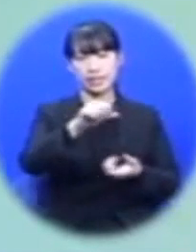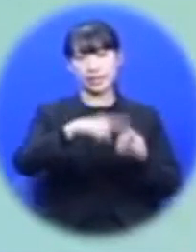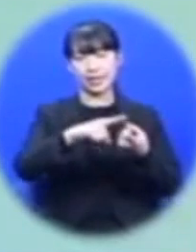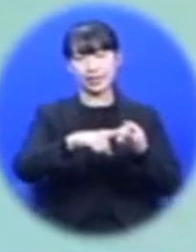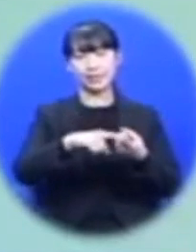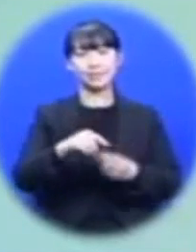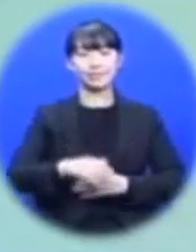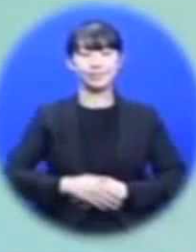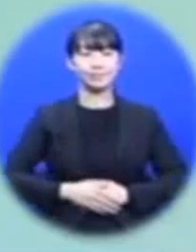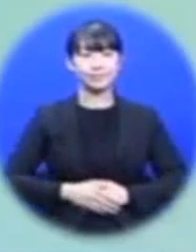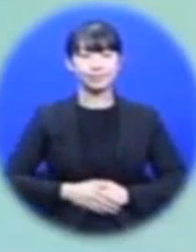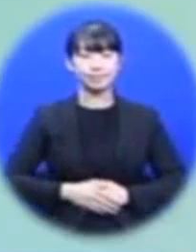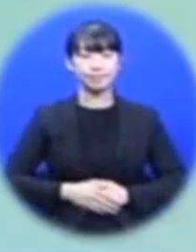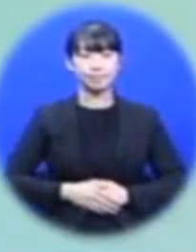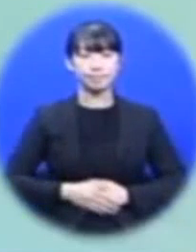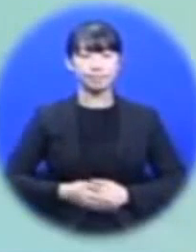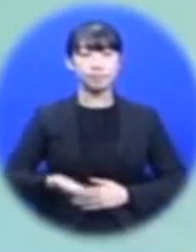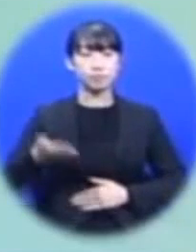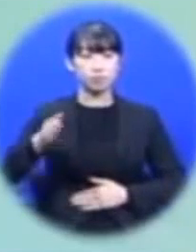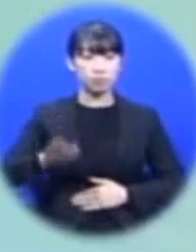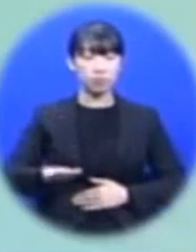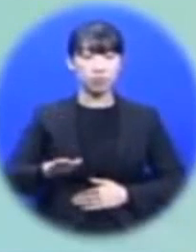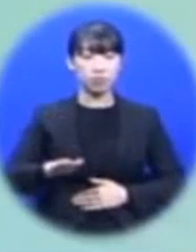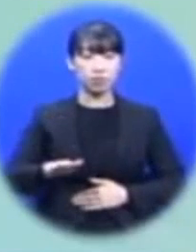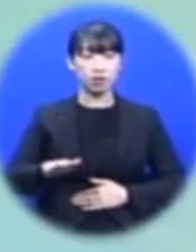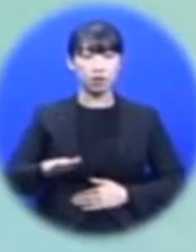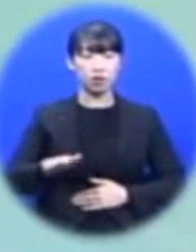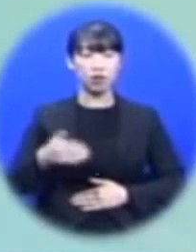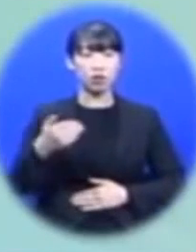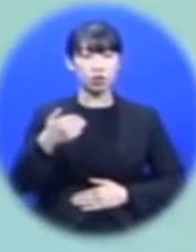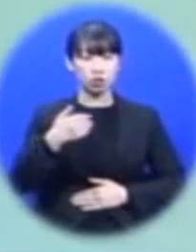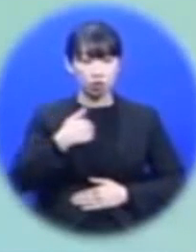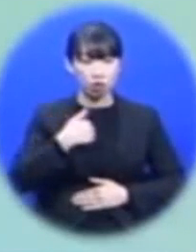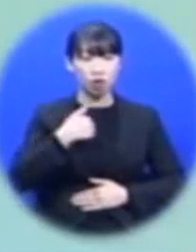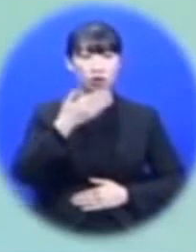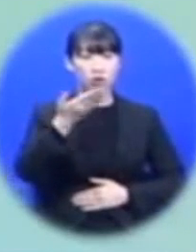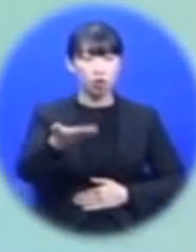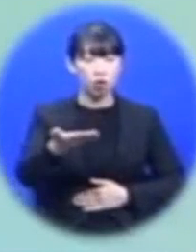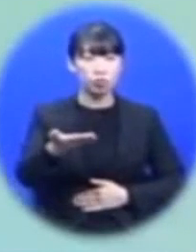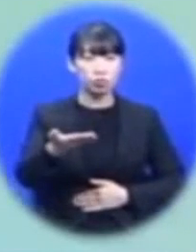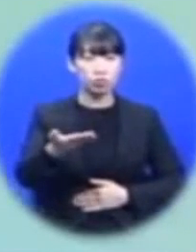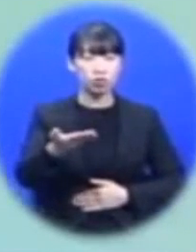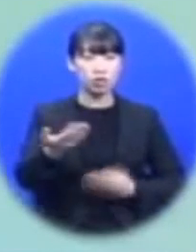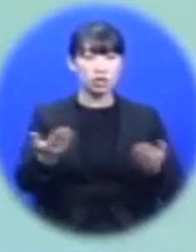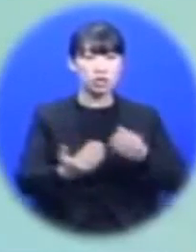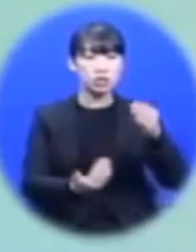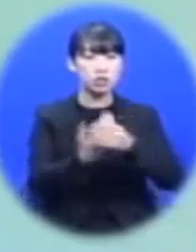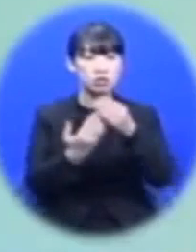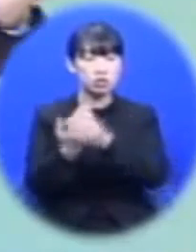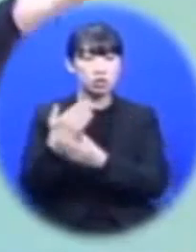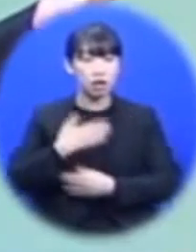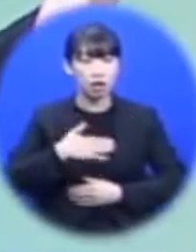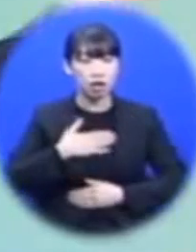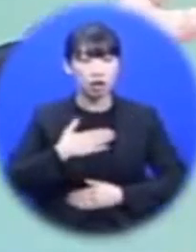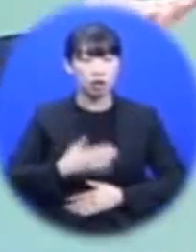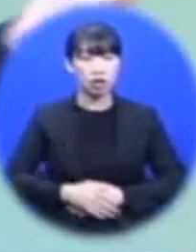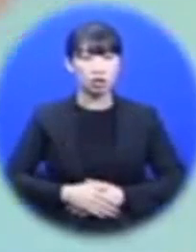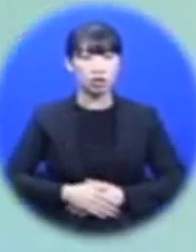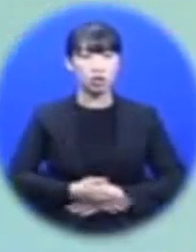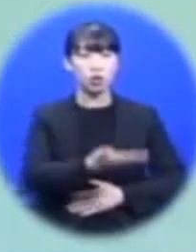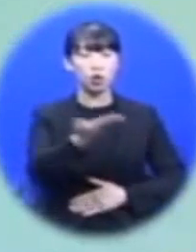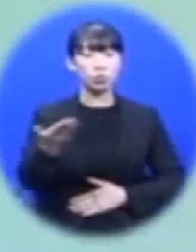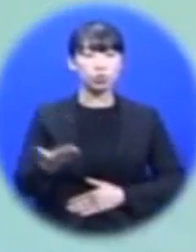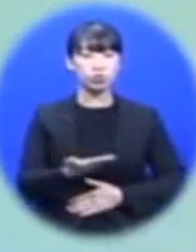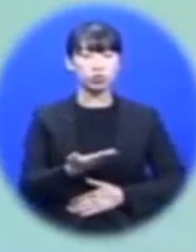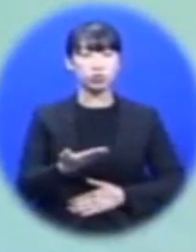그런데 여러분이 일이 지금 우리에게 저에게 여러분에게 일어나고 있는 거 아십니까 여러분도 예수님을 그리스도라고